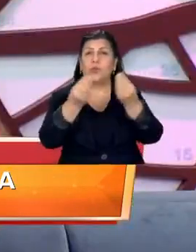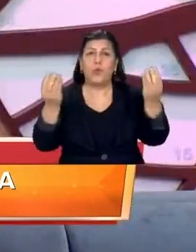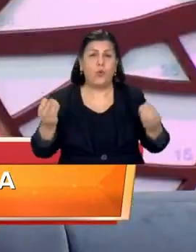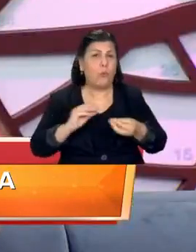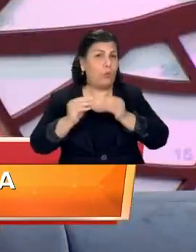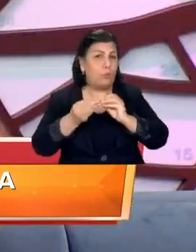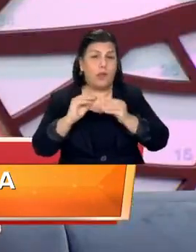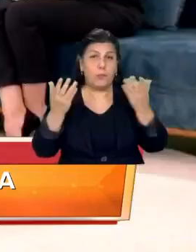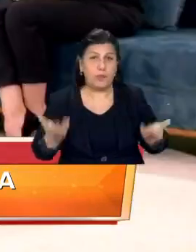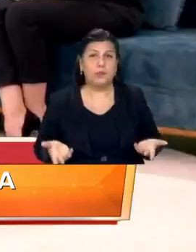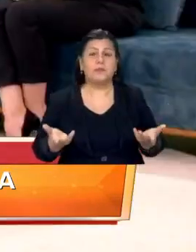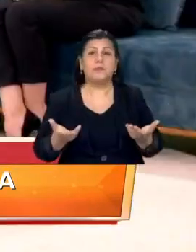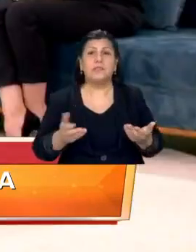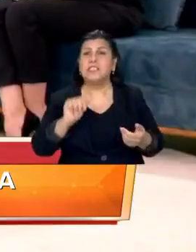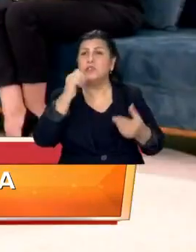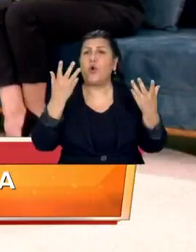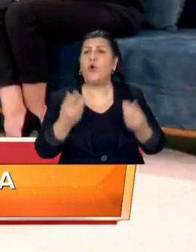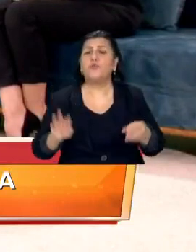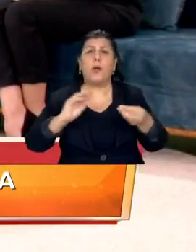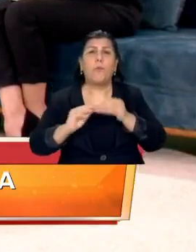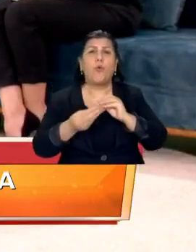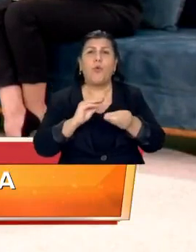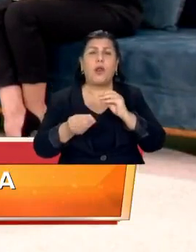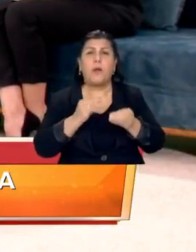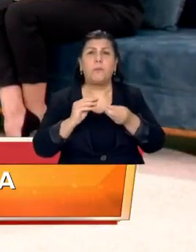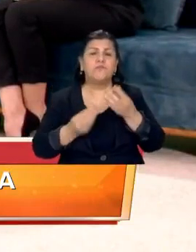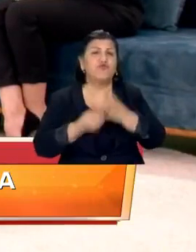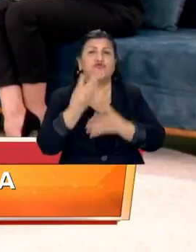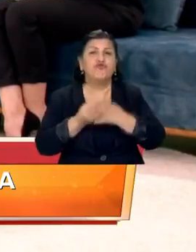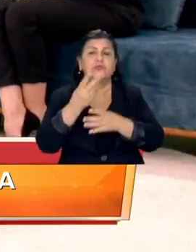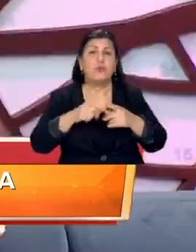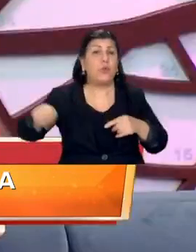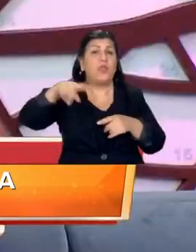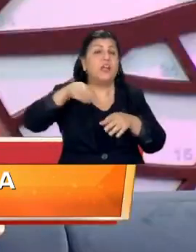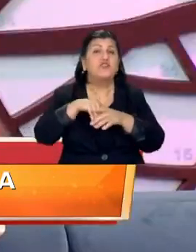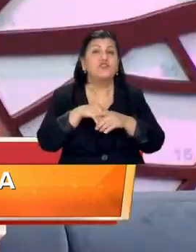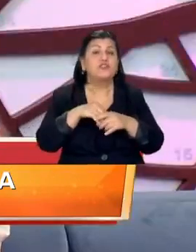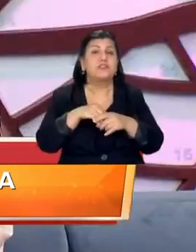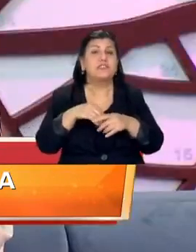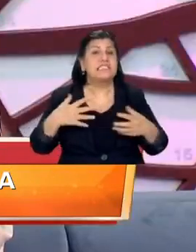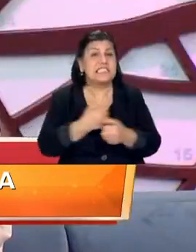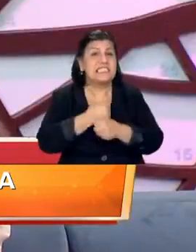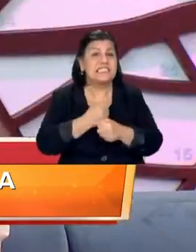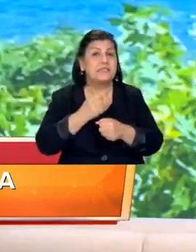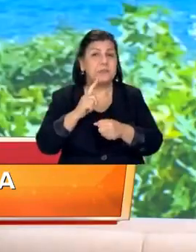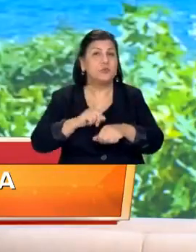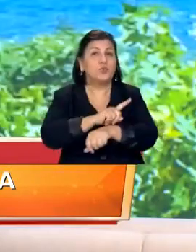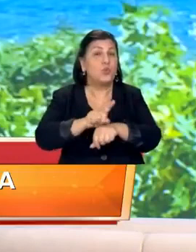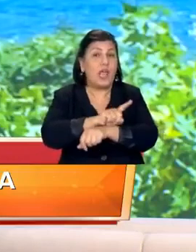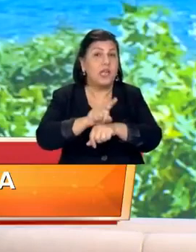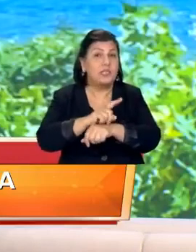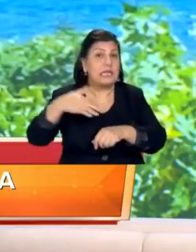birçok problemi de yani ne olacak şeylerin problemi dönüşmesi ya onlar onlar için de belki yani sıkıntılı bir